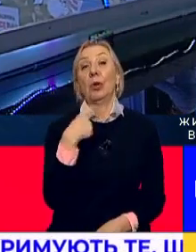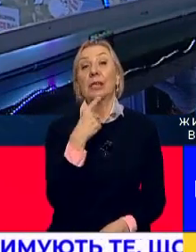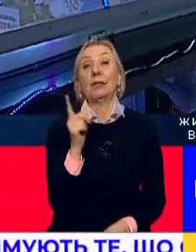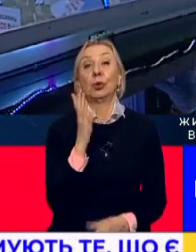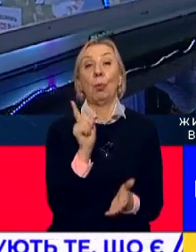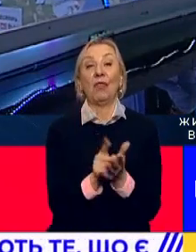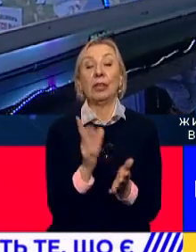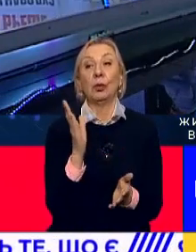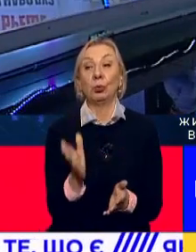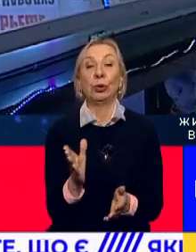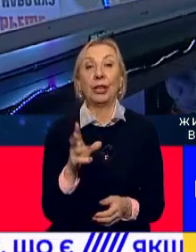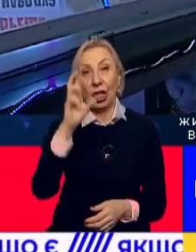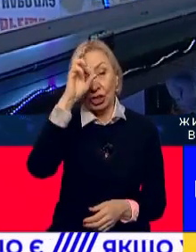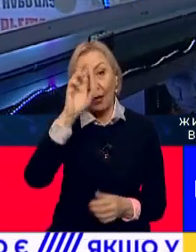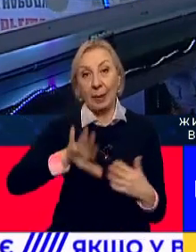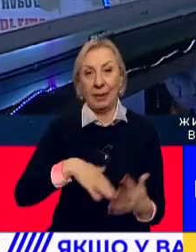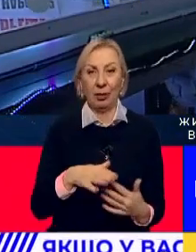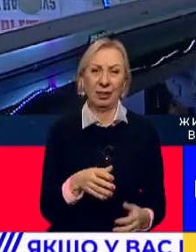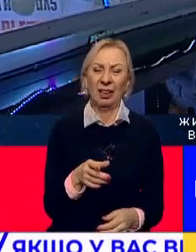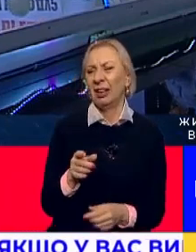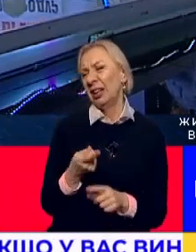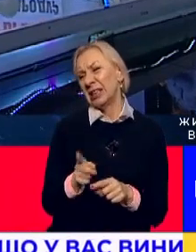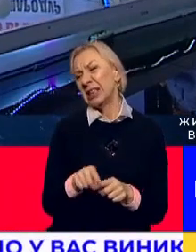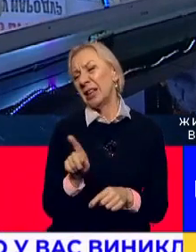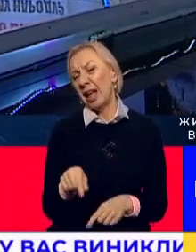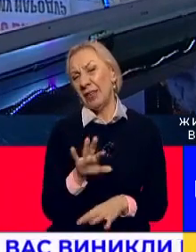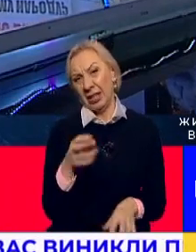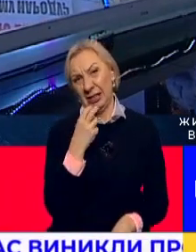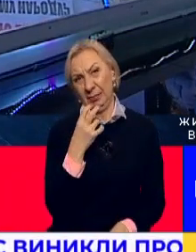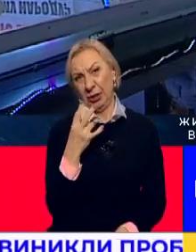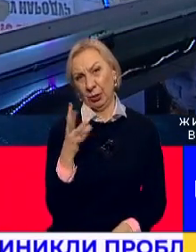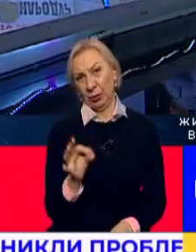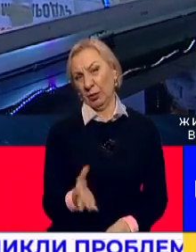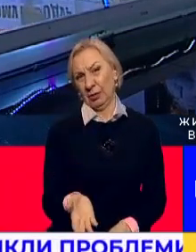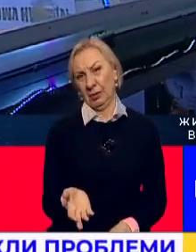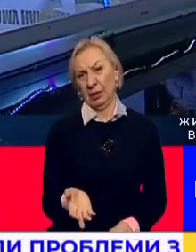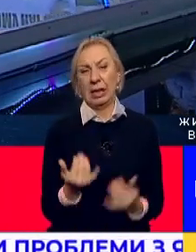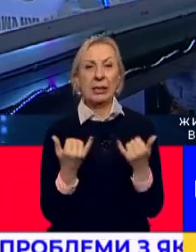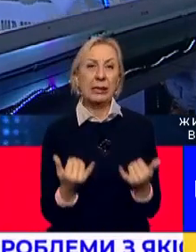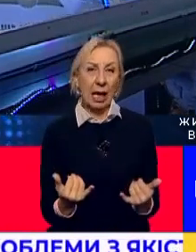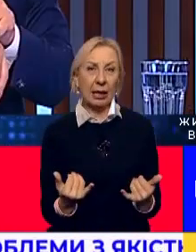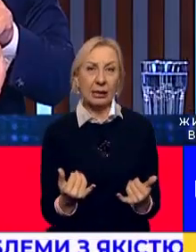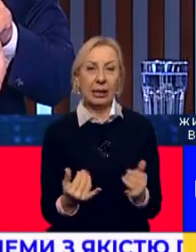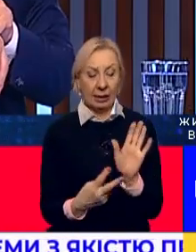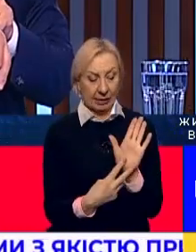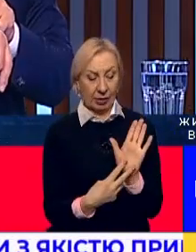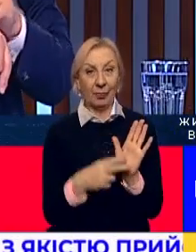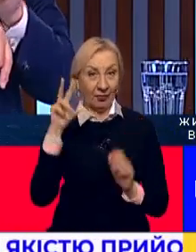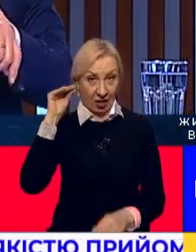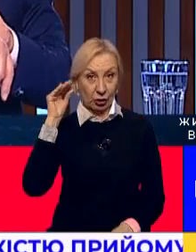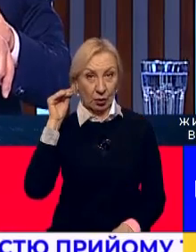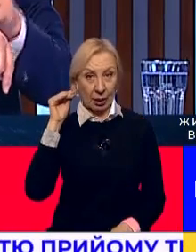нібито планується. Це навіть не смішно обговорити державний переворот. Зараз 7 година